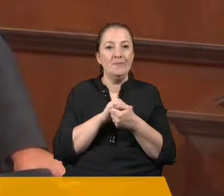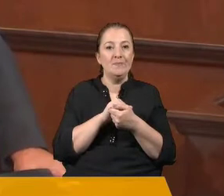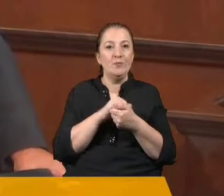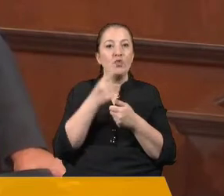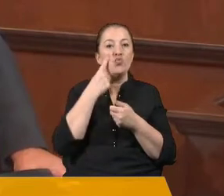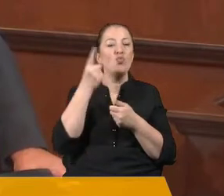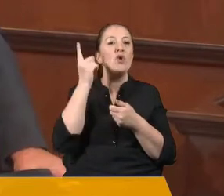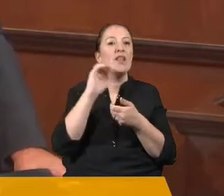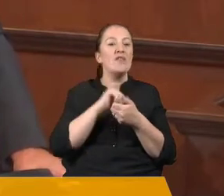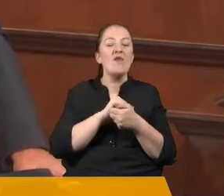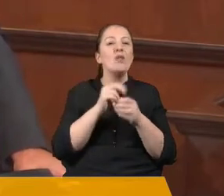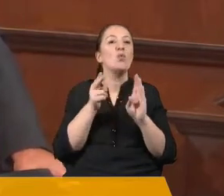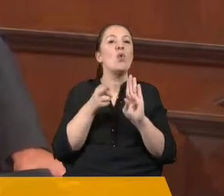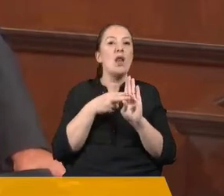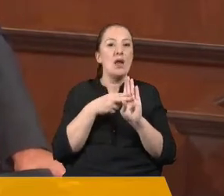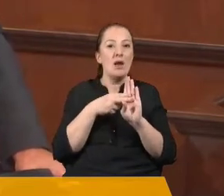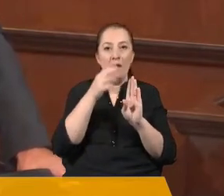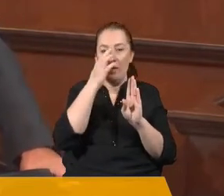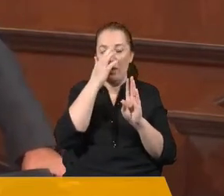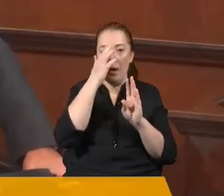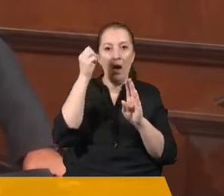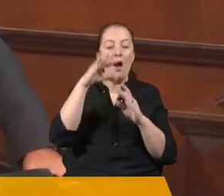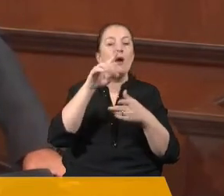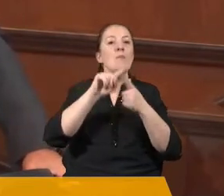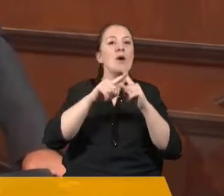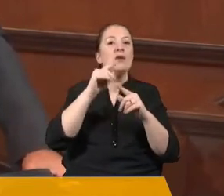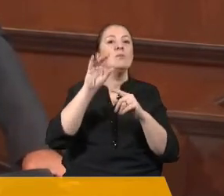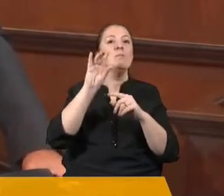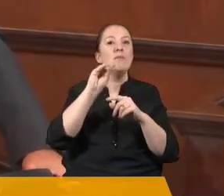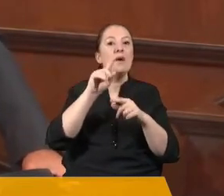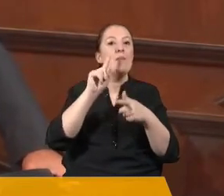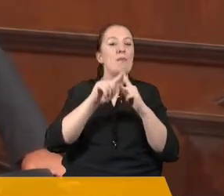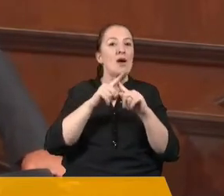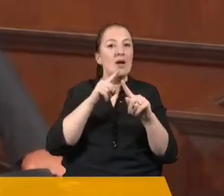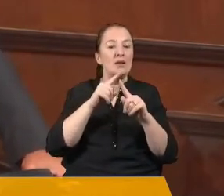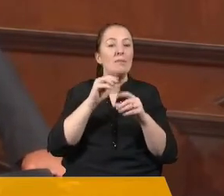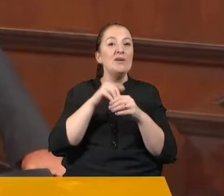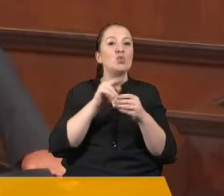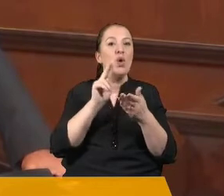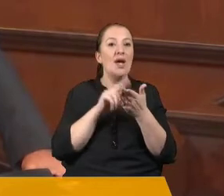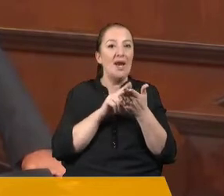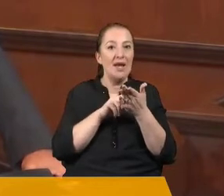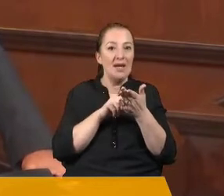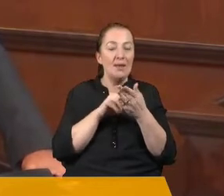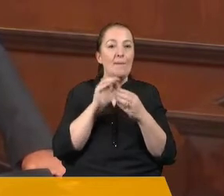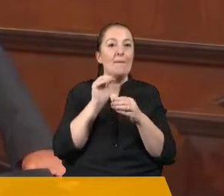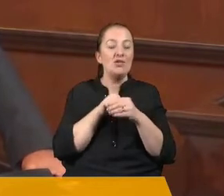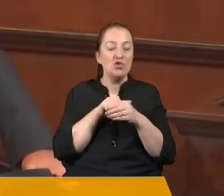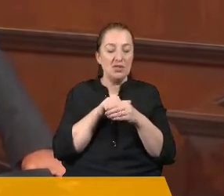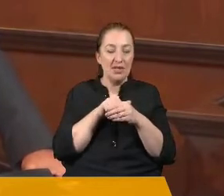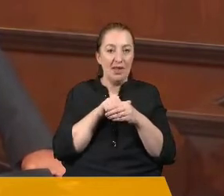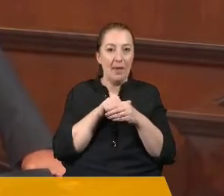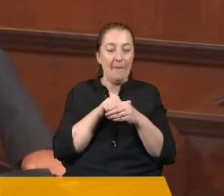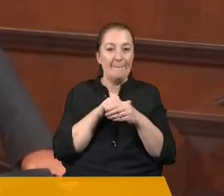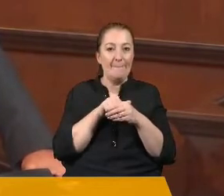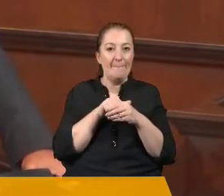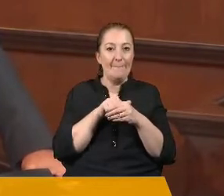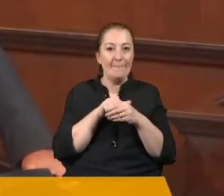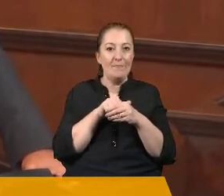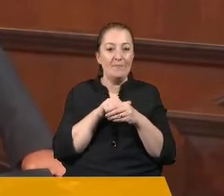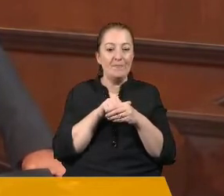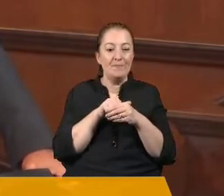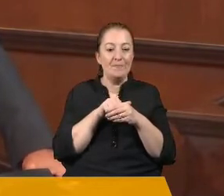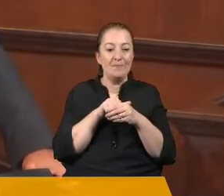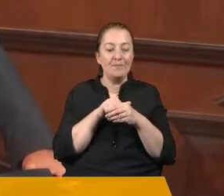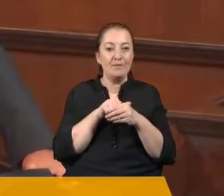Cumhur İttifakı'nın üyeleri, AK Parti ve Milliyetçi Hareket Partisi meclis üyelerinin mecliste